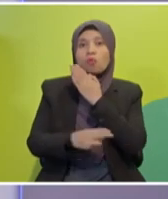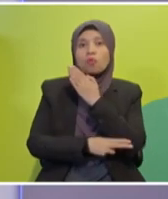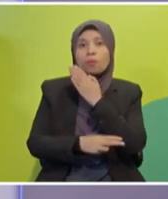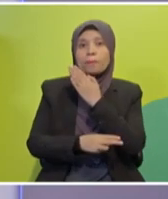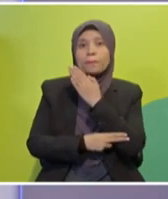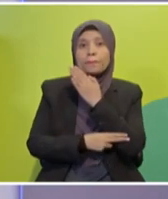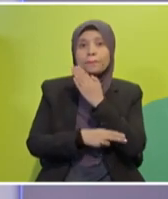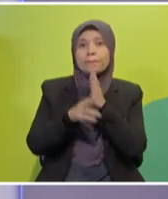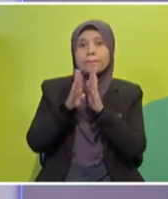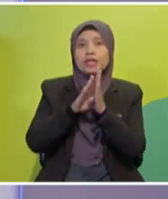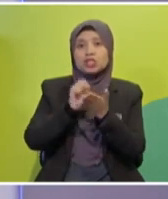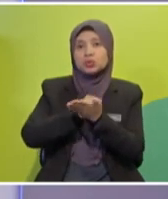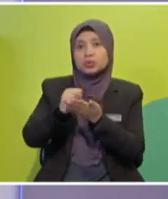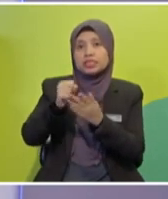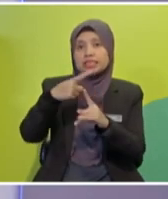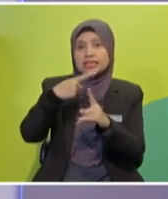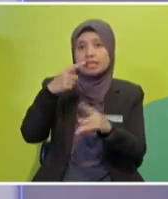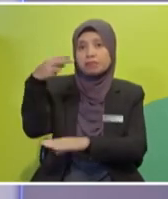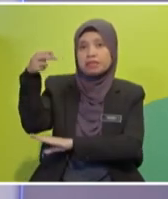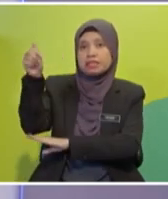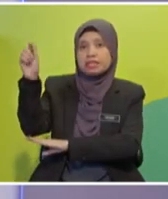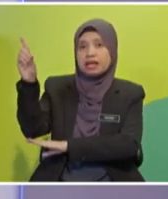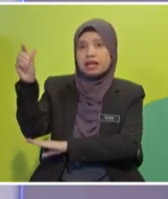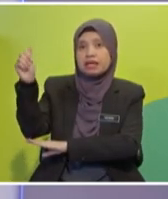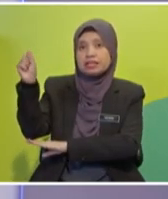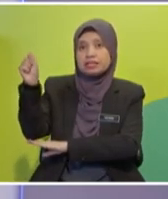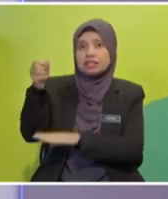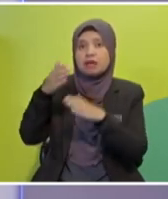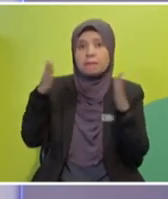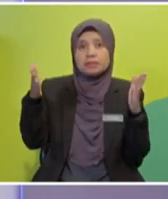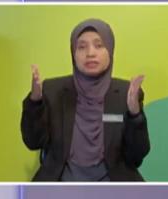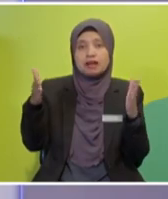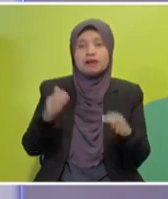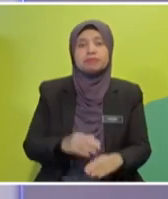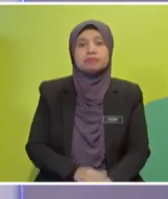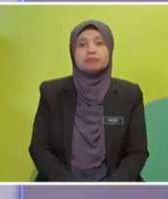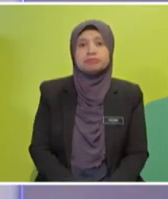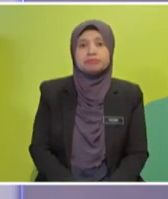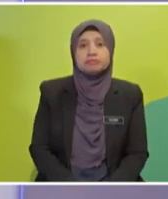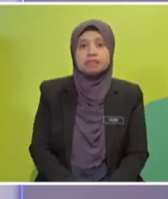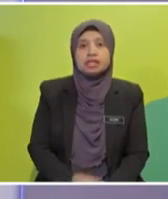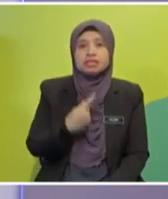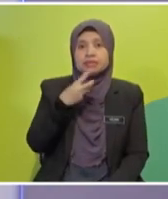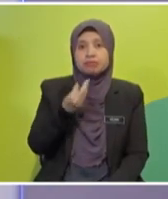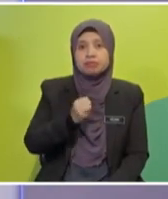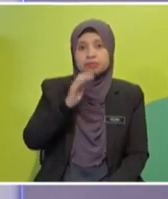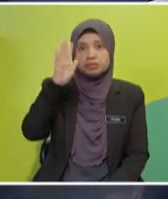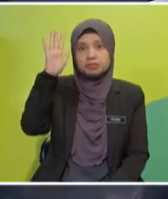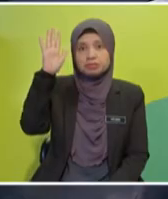apakah hukum bersuci daripada hadas besar? Okey, apakah hukum bersuci daripada hadas besar? Siapa nak jawab angkat traffic light